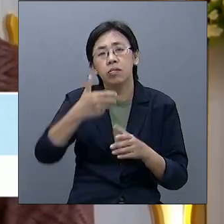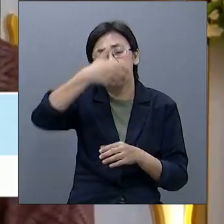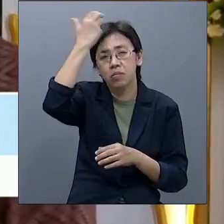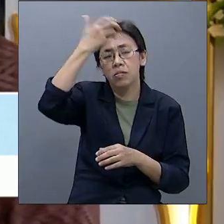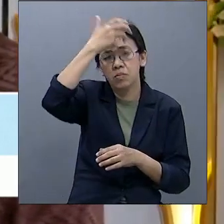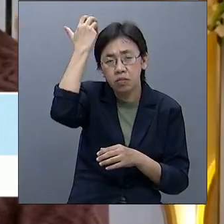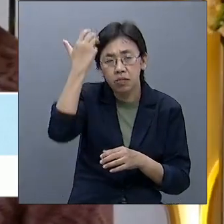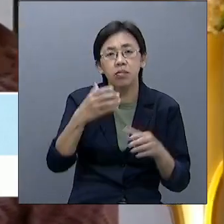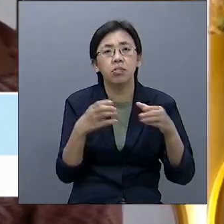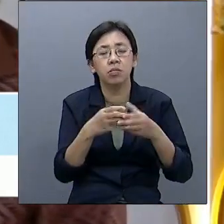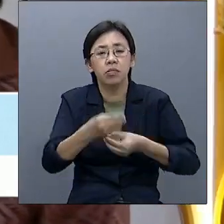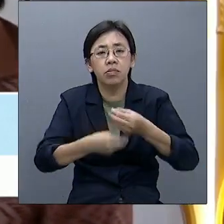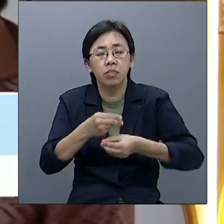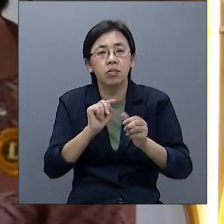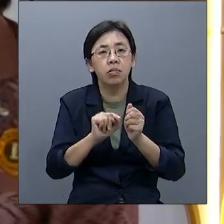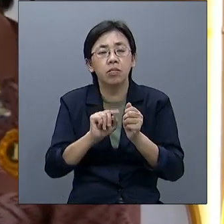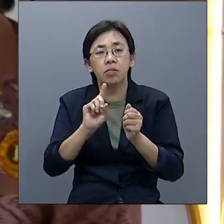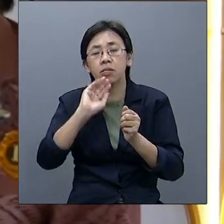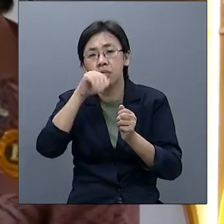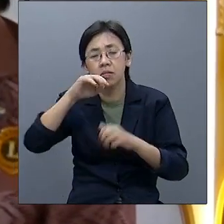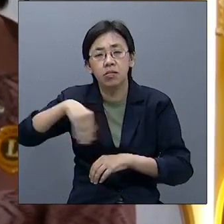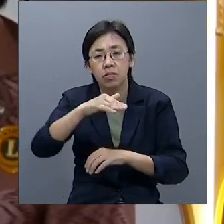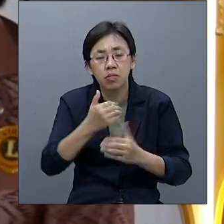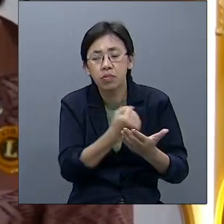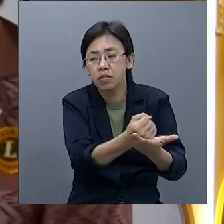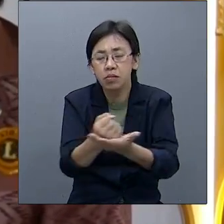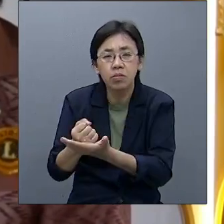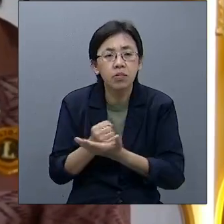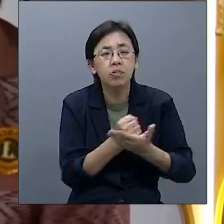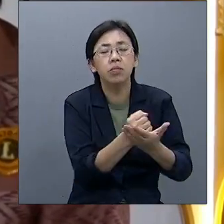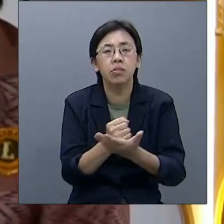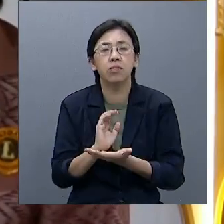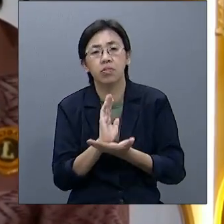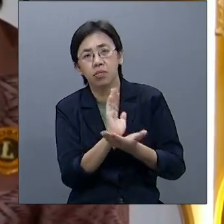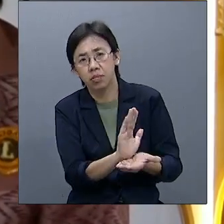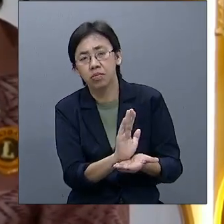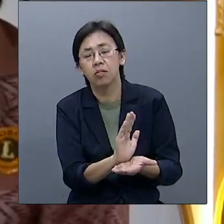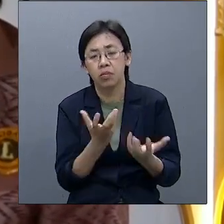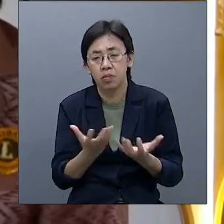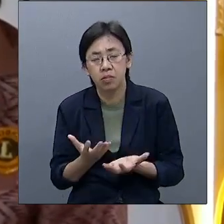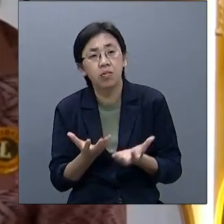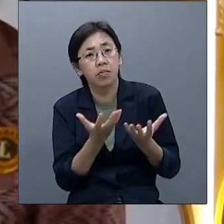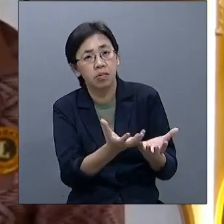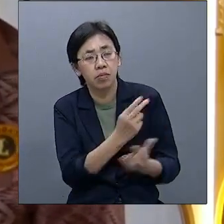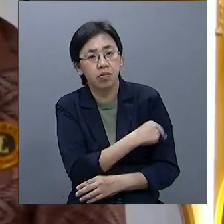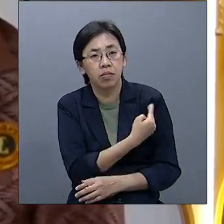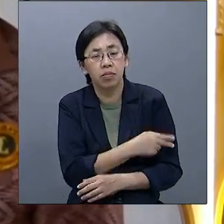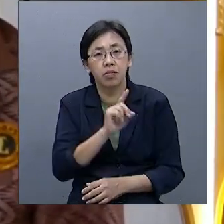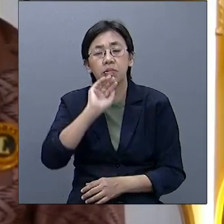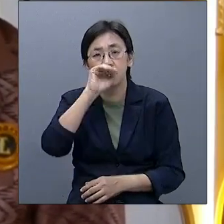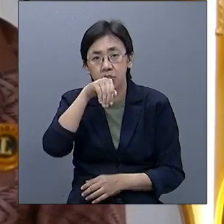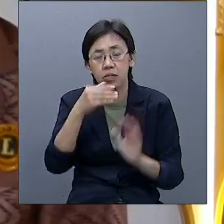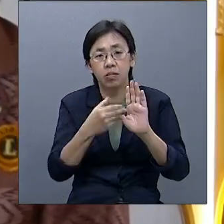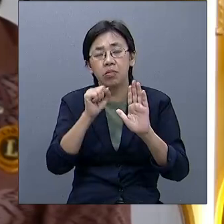พี่น้องชาวตลาดอำเภอด่านช้างทุกคนได้มีส่วนร่วมนะคะวันนี้เราได้มามอบให้กับทางโรงพยาบาลด่านช้าง